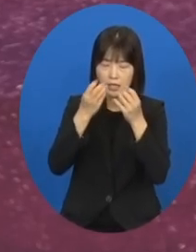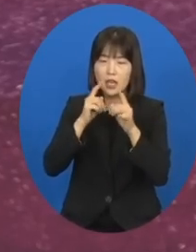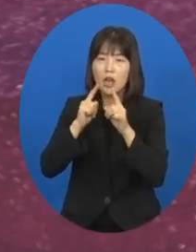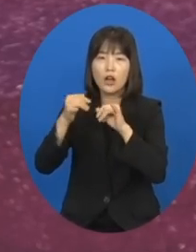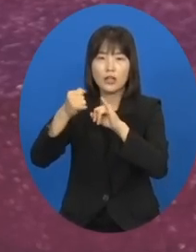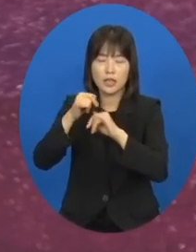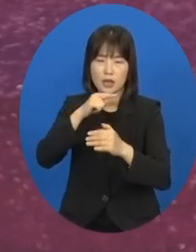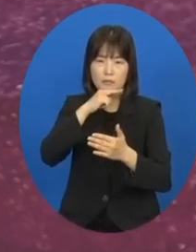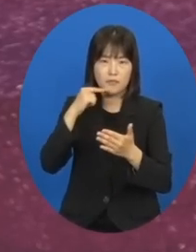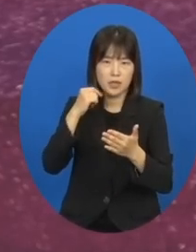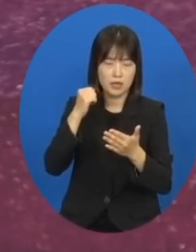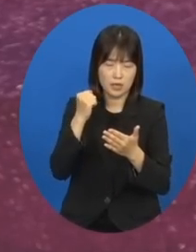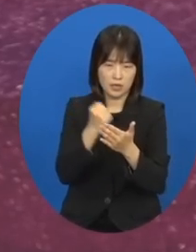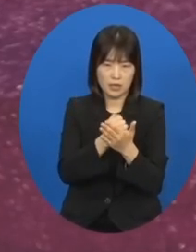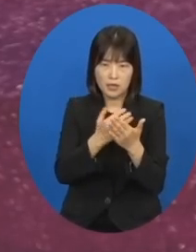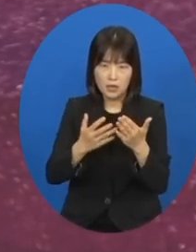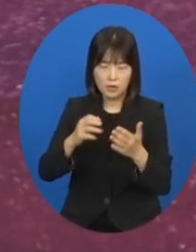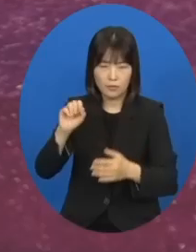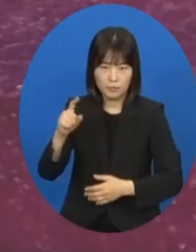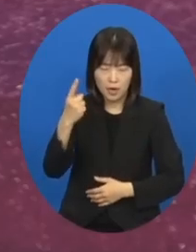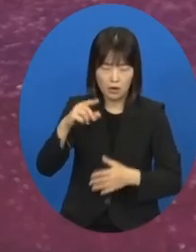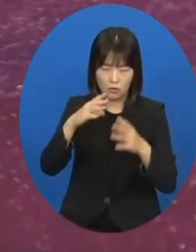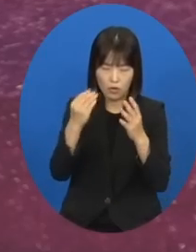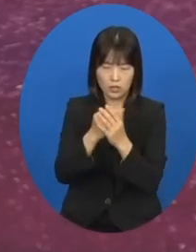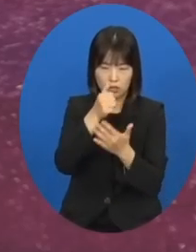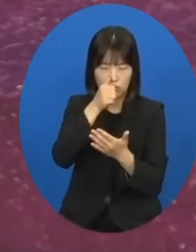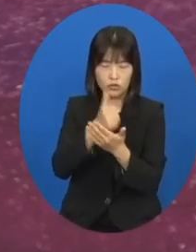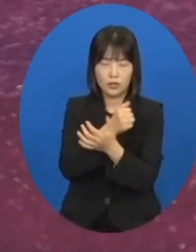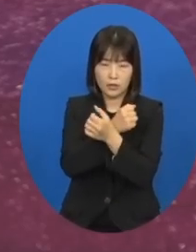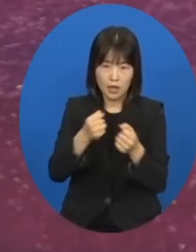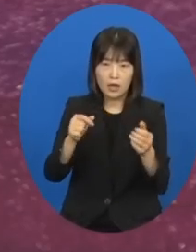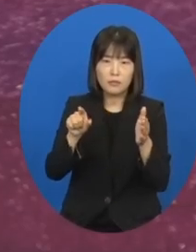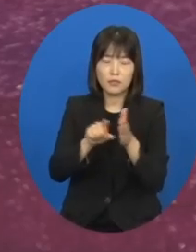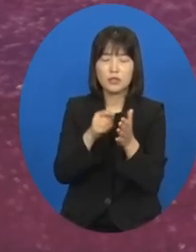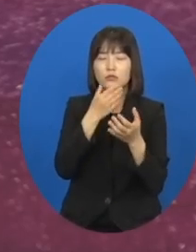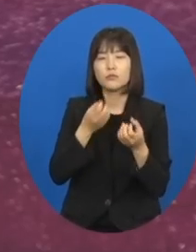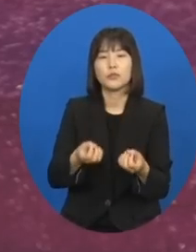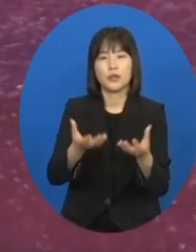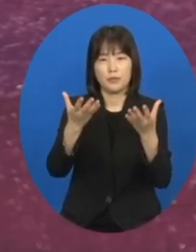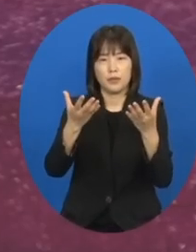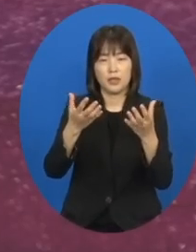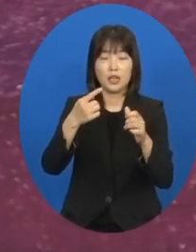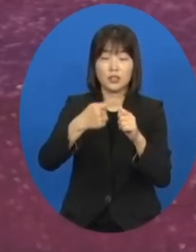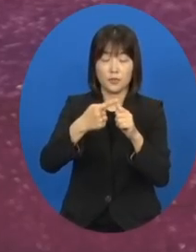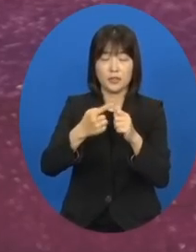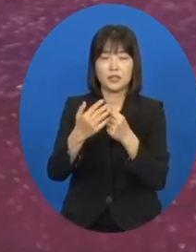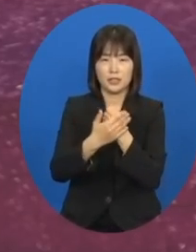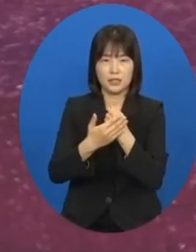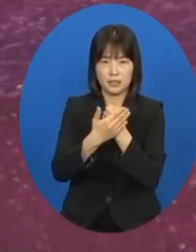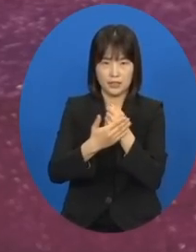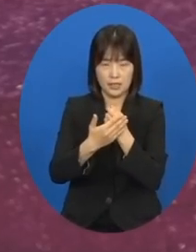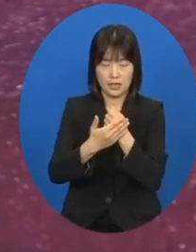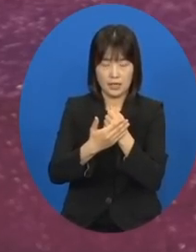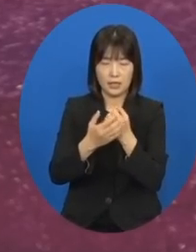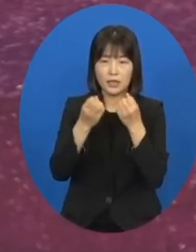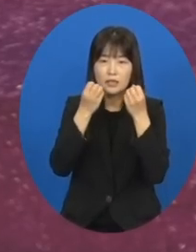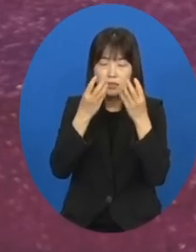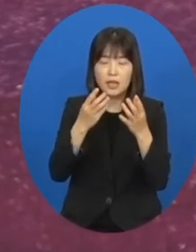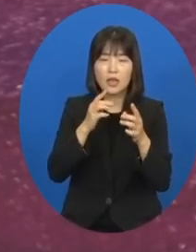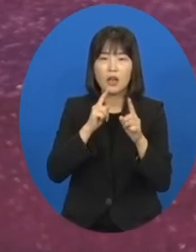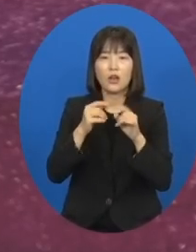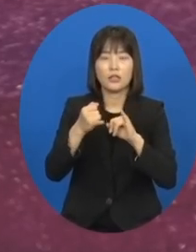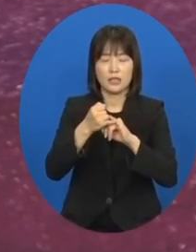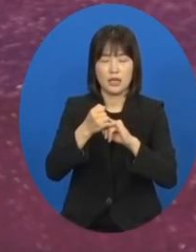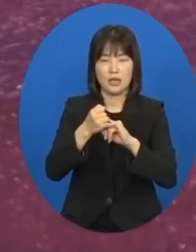말미암아 완전한 사함을 받았으며 믿으시기를 축복합니다 이것이 첫 번째 은혜예요 근데 새 언약에는 여기서 끝이잖아요 두